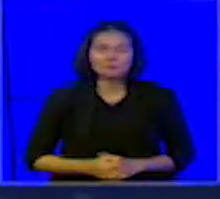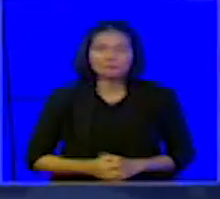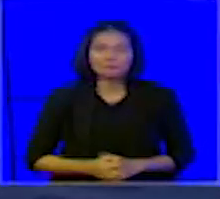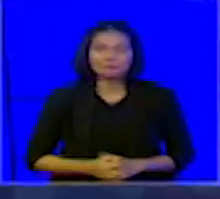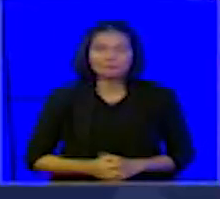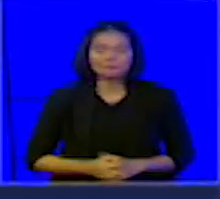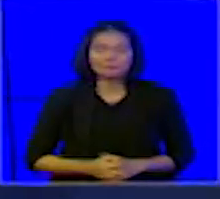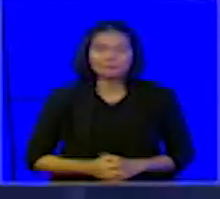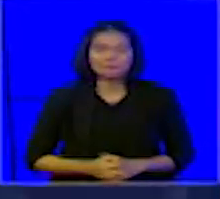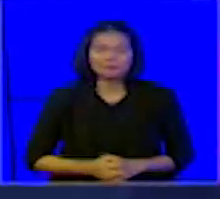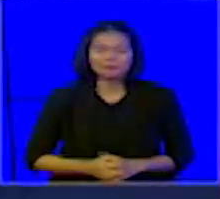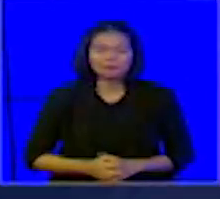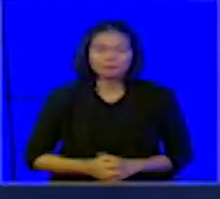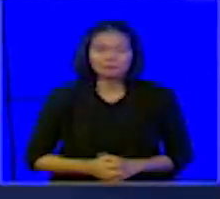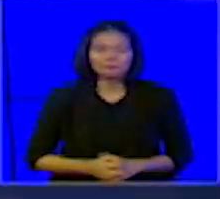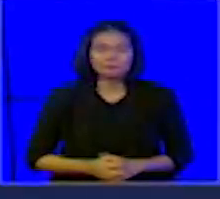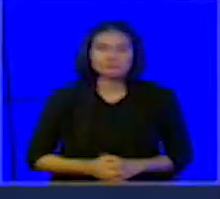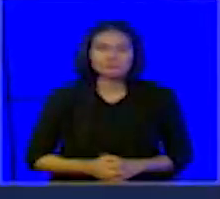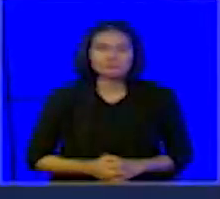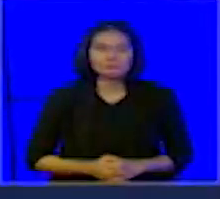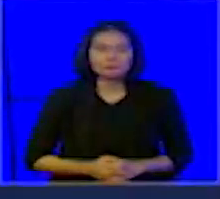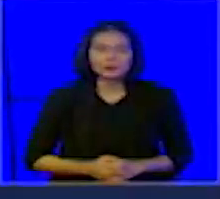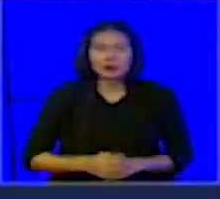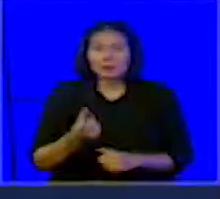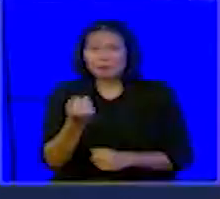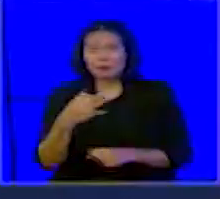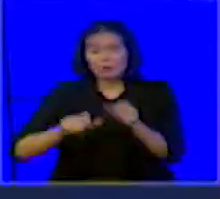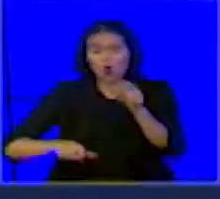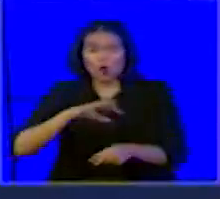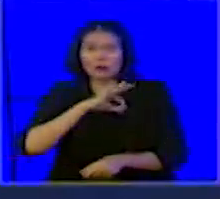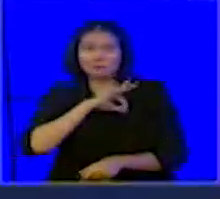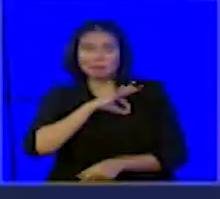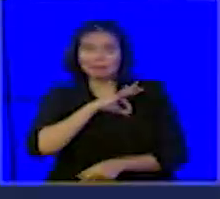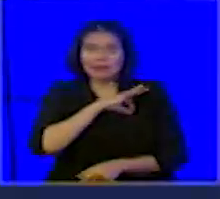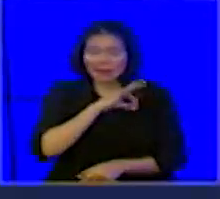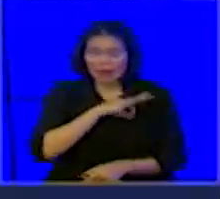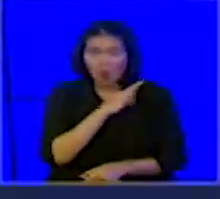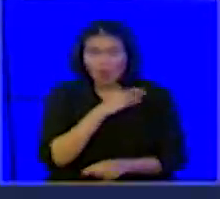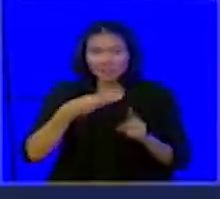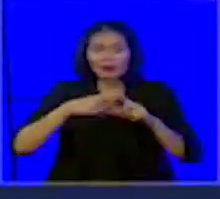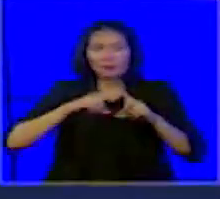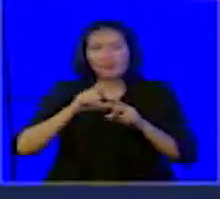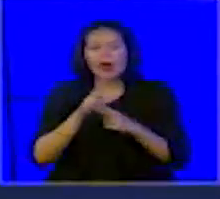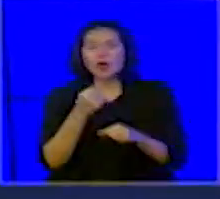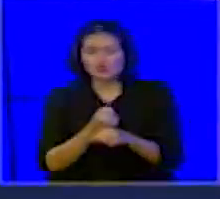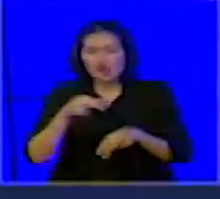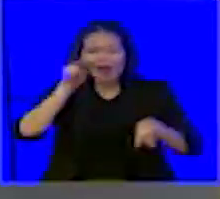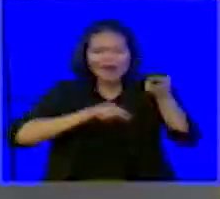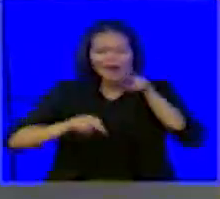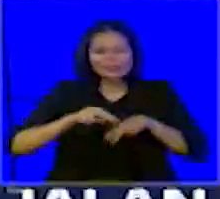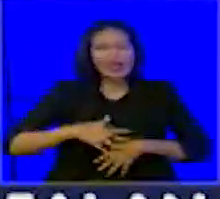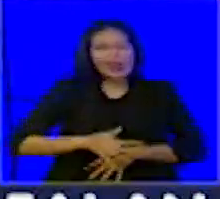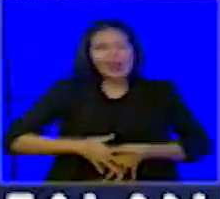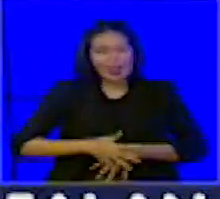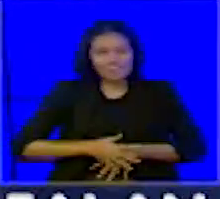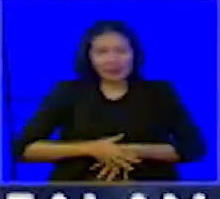parkir dan ambil nasinya. Ini nasi gratis. Sejumlah relawan di Legian, Kuta, Bali menggelar razia perut lapar di jalan pantai Legian